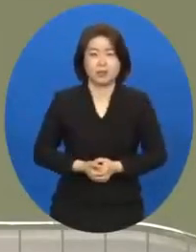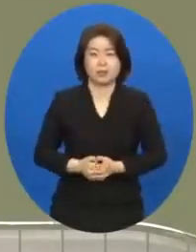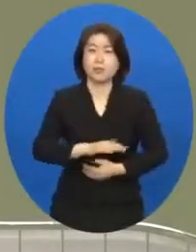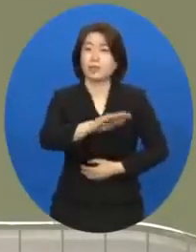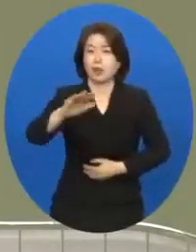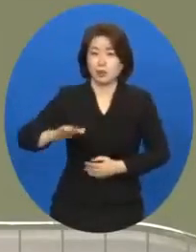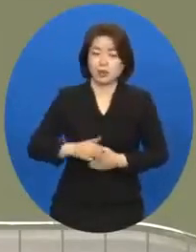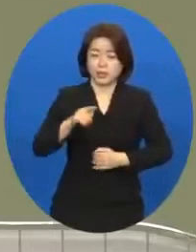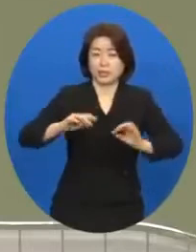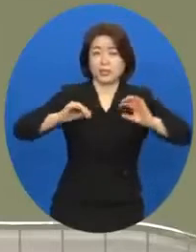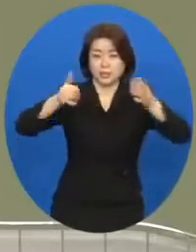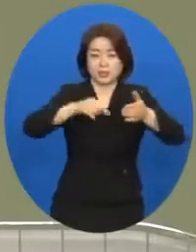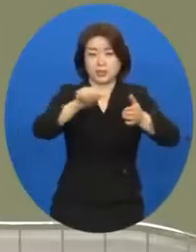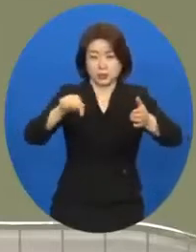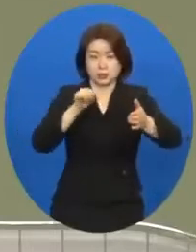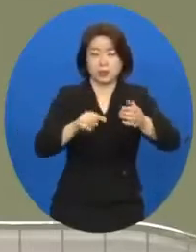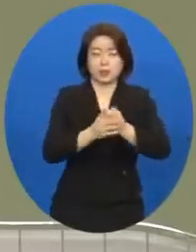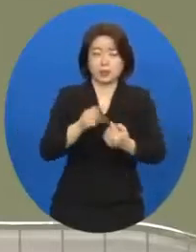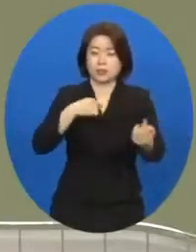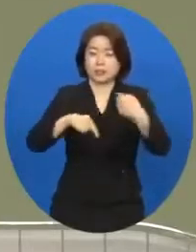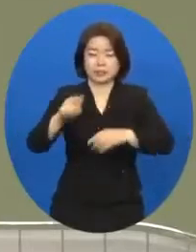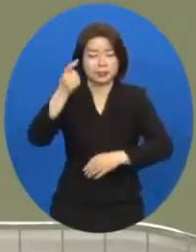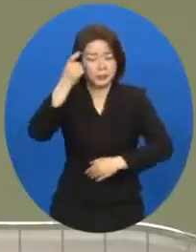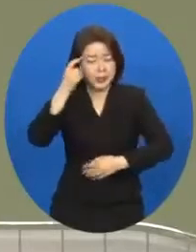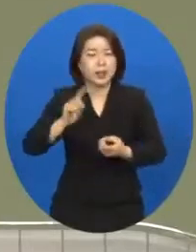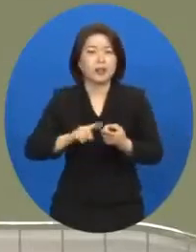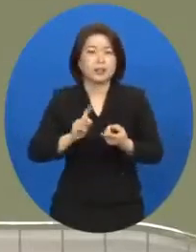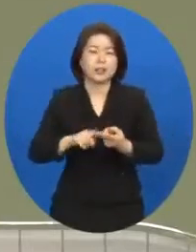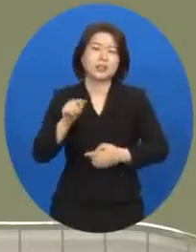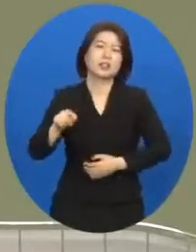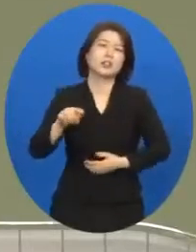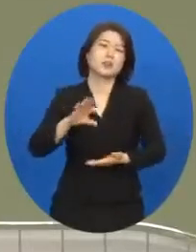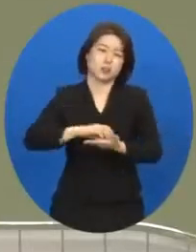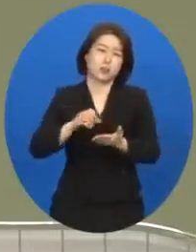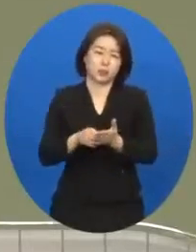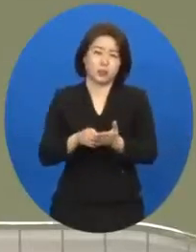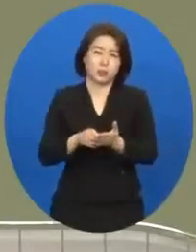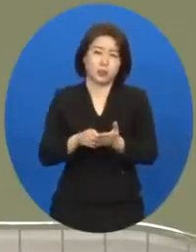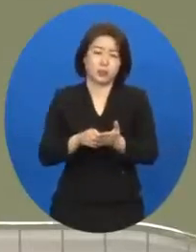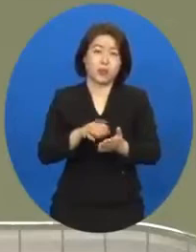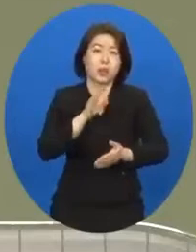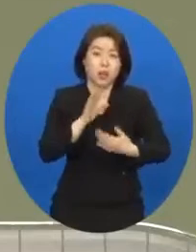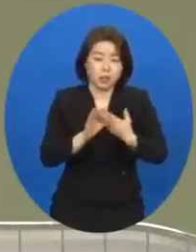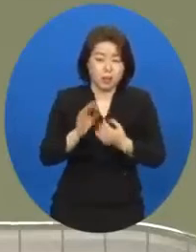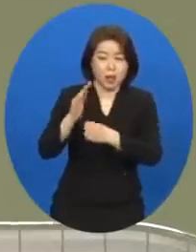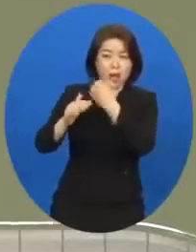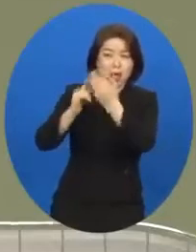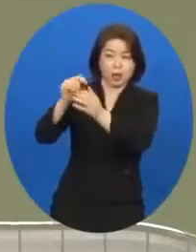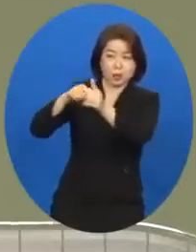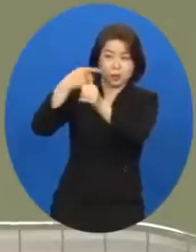우리가 이 세상에서 정치 이념에 대해서도 그 정도라면 하나님에게 속한 영을 가진